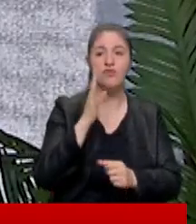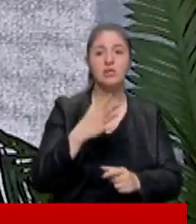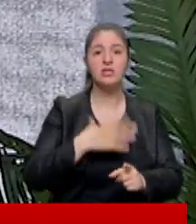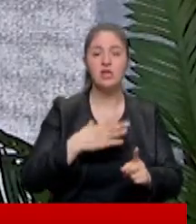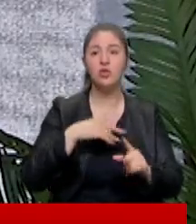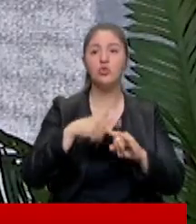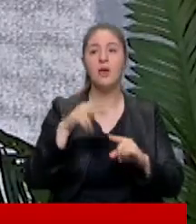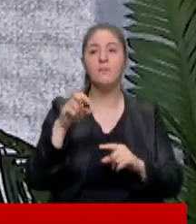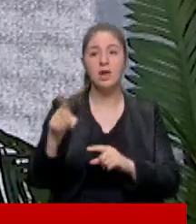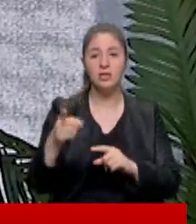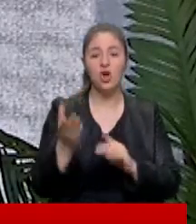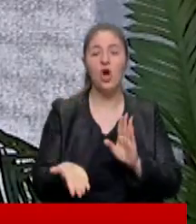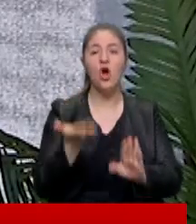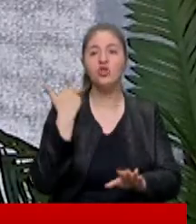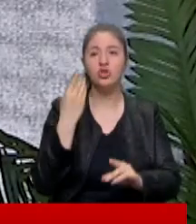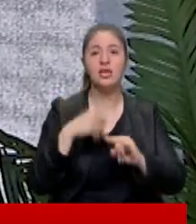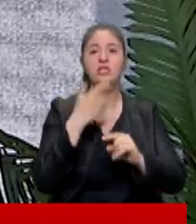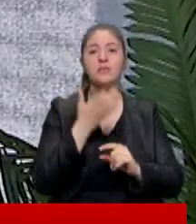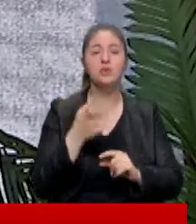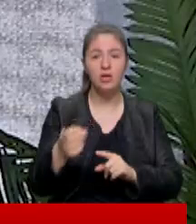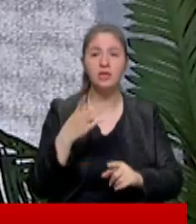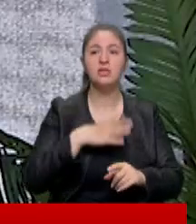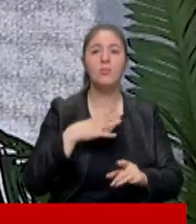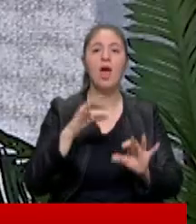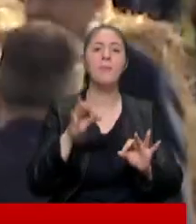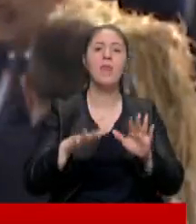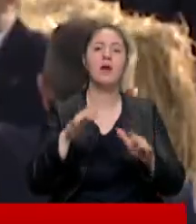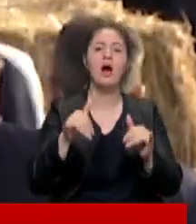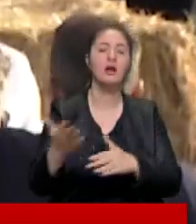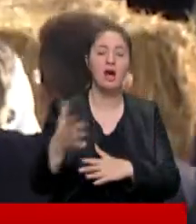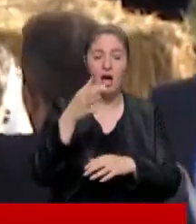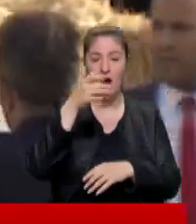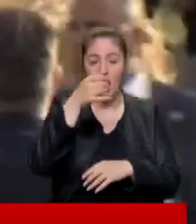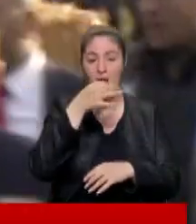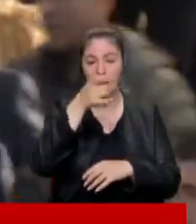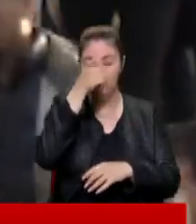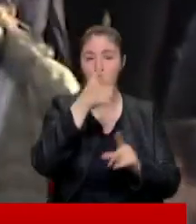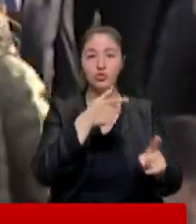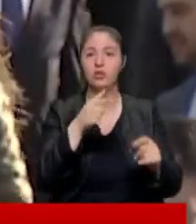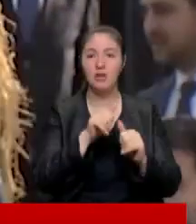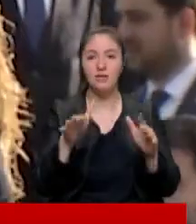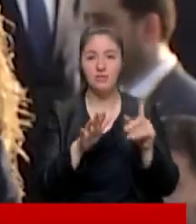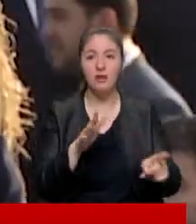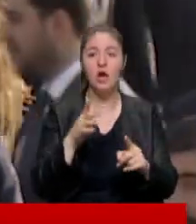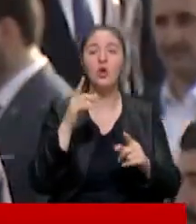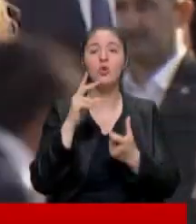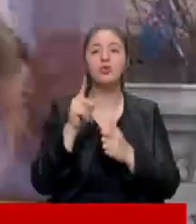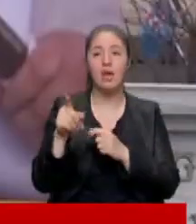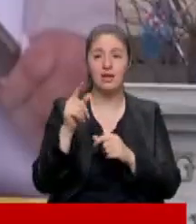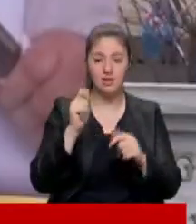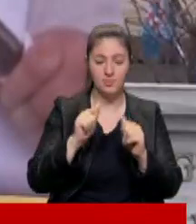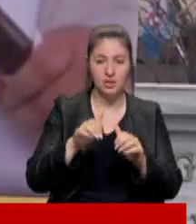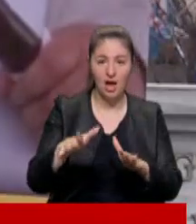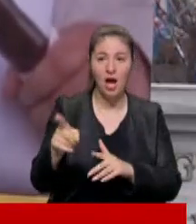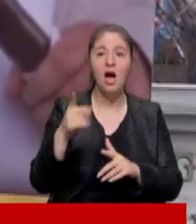taleple Hüdapar'ın öncesi olan Hizbullah'ın talepleri hemen hemen aynı. Habertürk yayınında Zekeriya Yapıcıoğlu'na üniter yapıya,